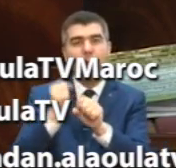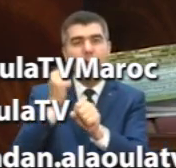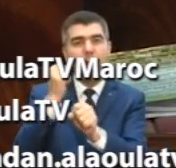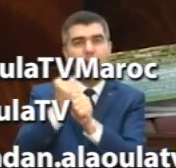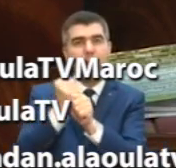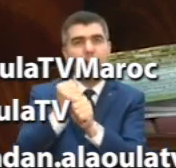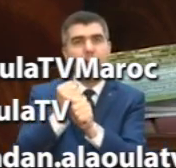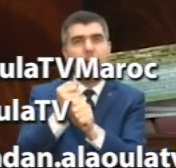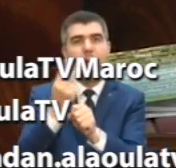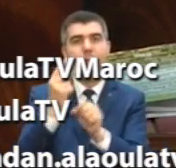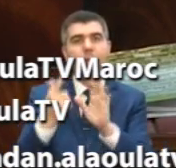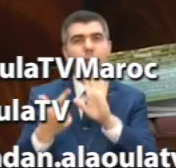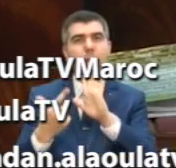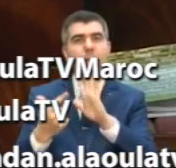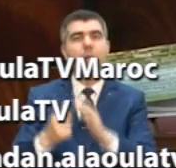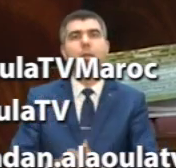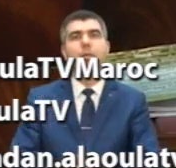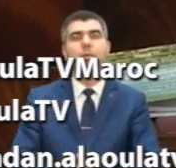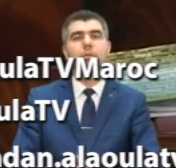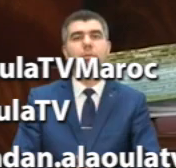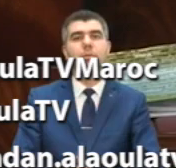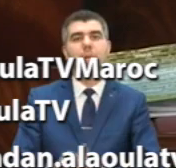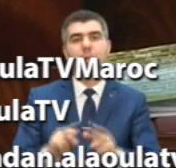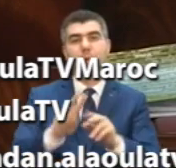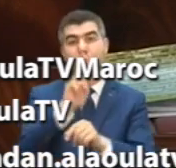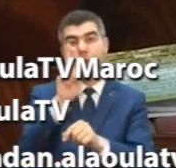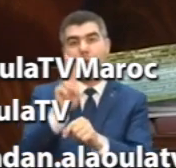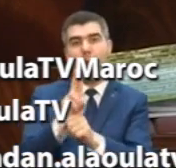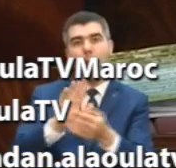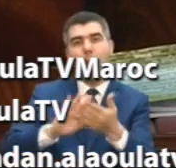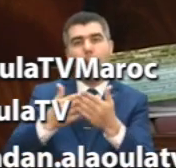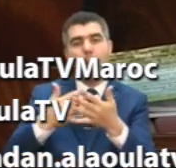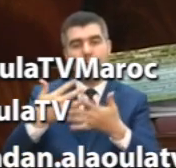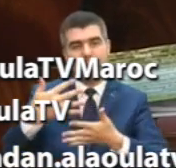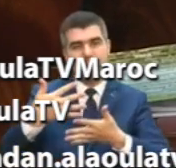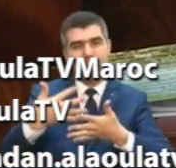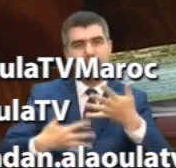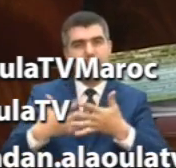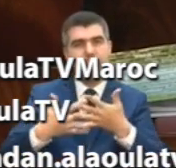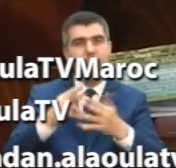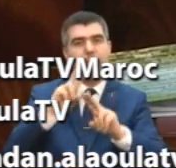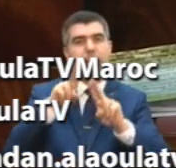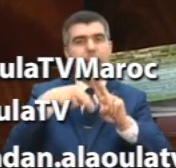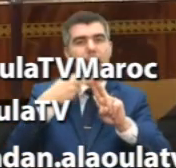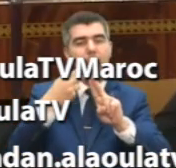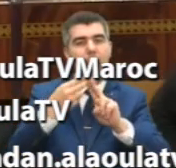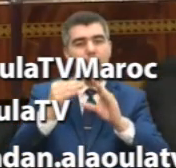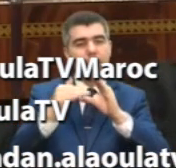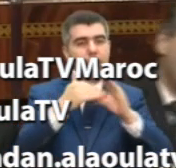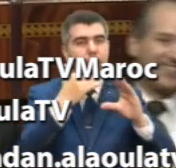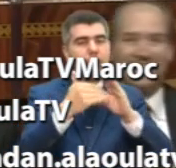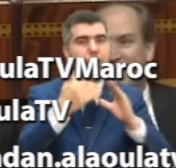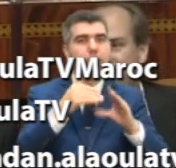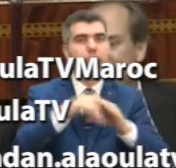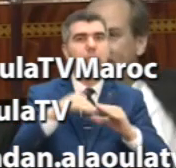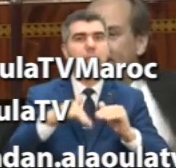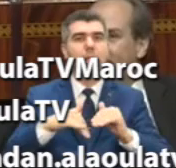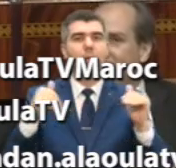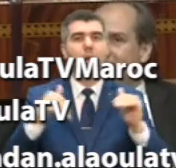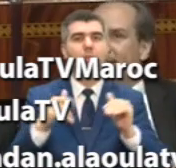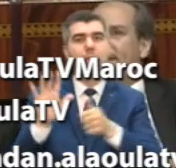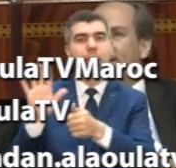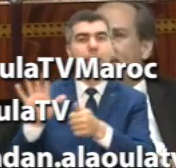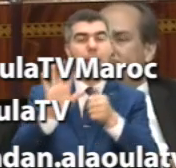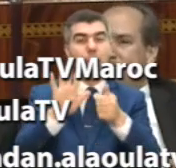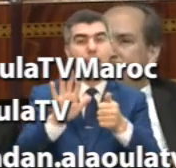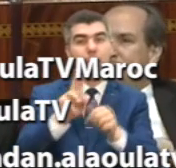لسنة 2017. عدد الأسئلة الشفهية والكتابية والأجوبة الكتابية التي توصل بها مجلس النواب هي 66